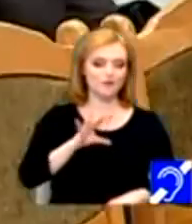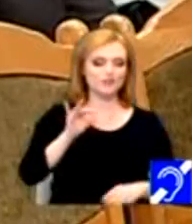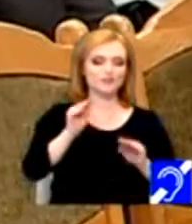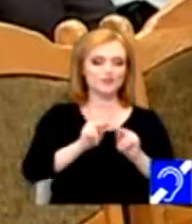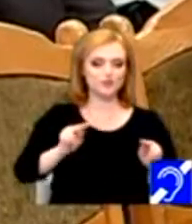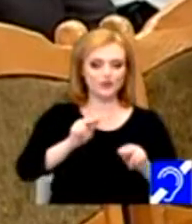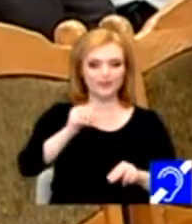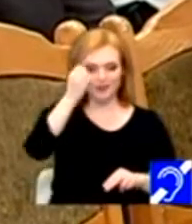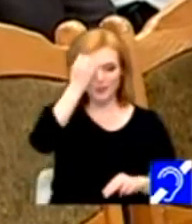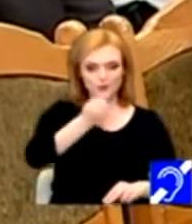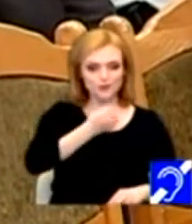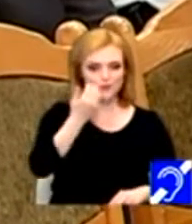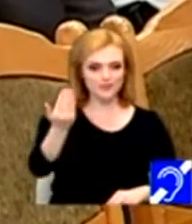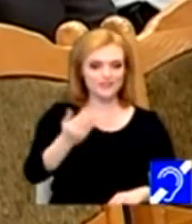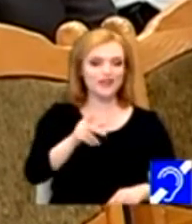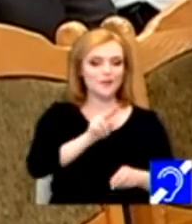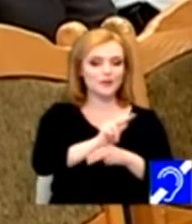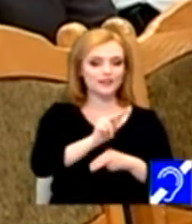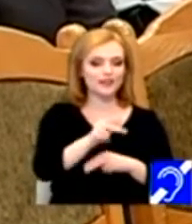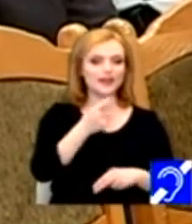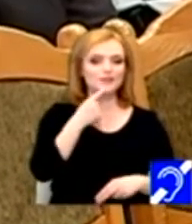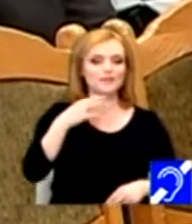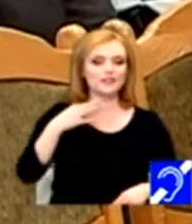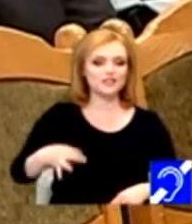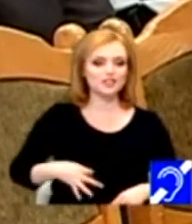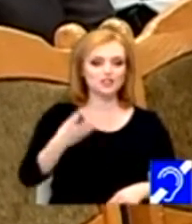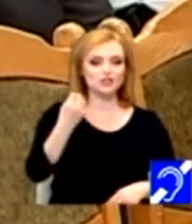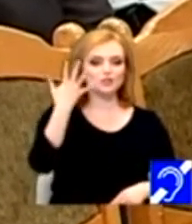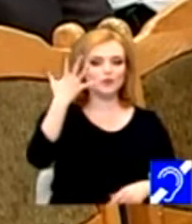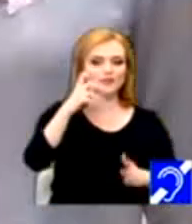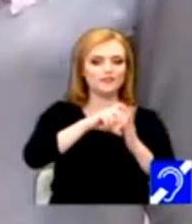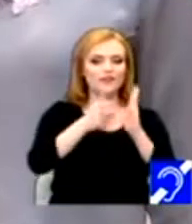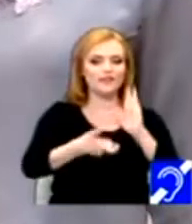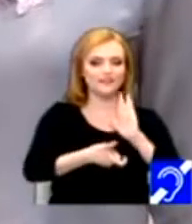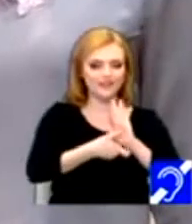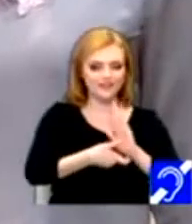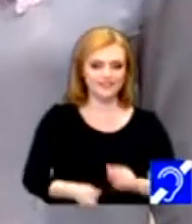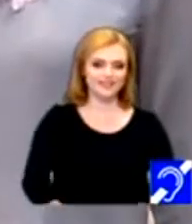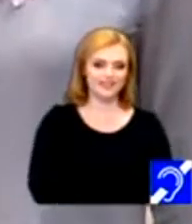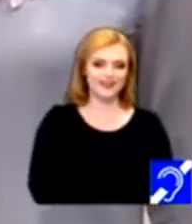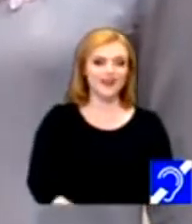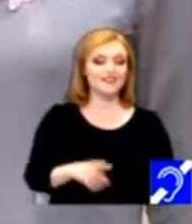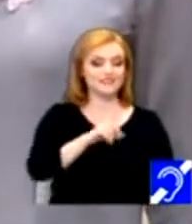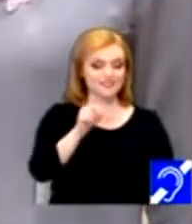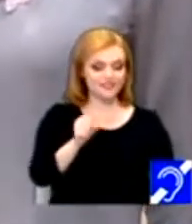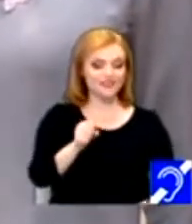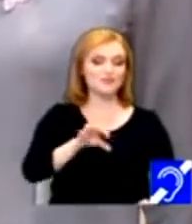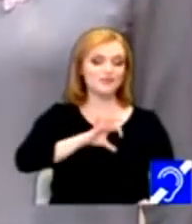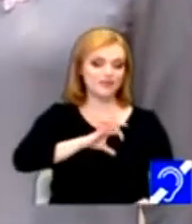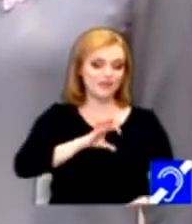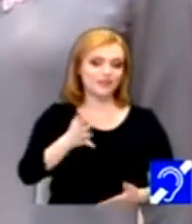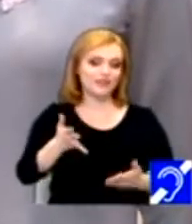Danielei Jovmir, care spune că îi predă limba franceză încă din clasa a 5-a și că în spatele acestei medalii este munca titanică a